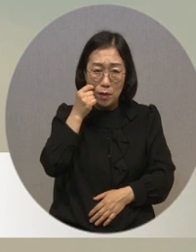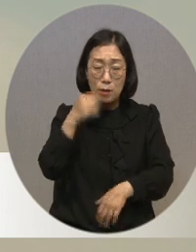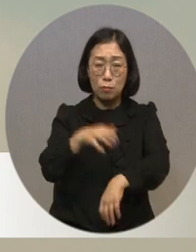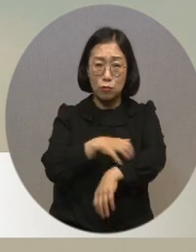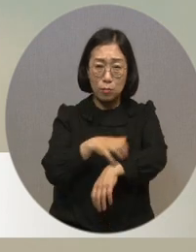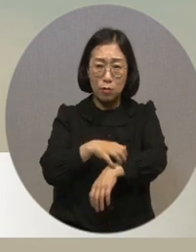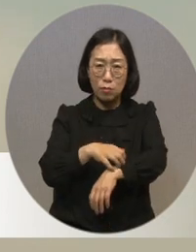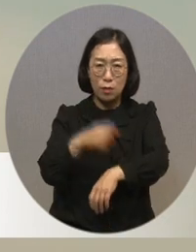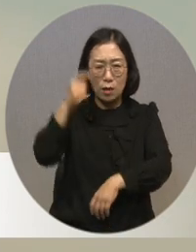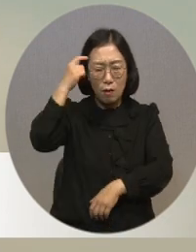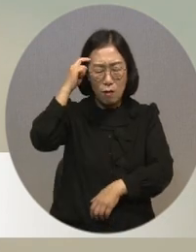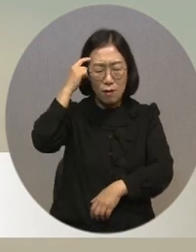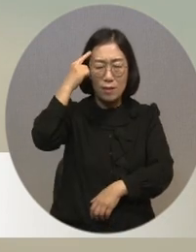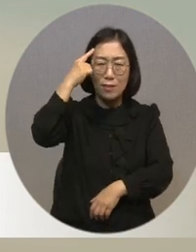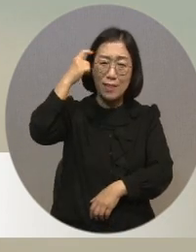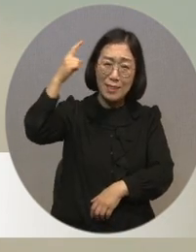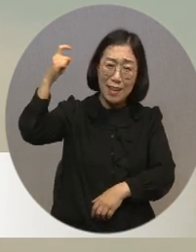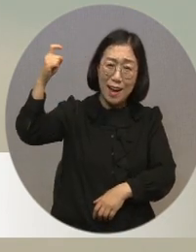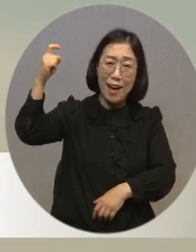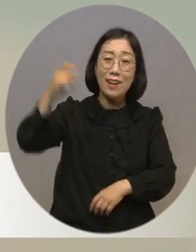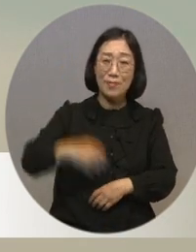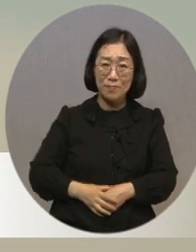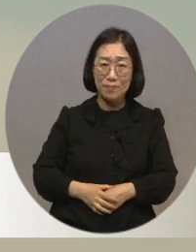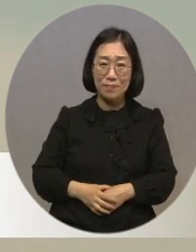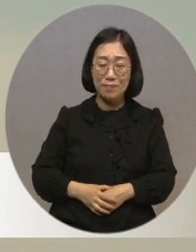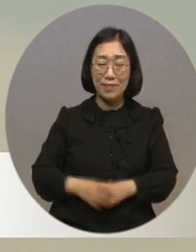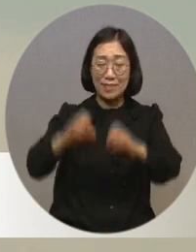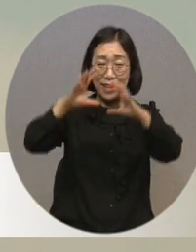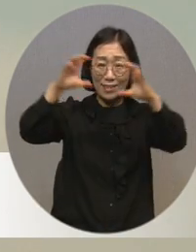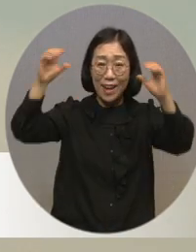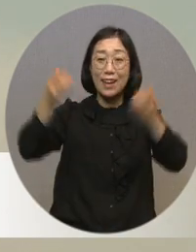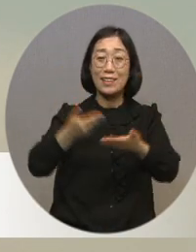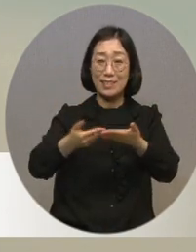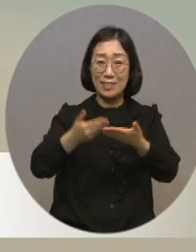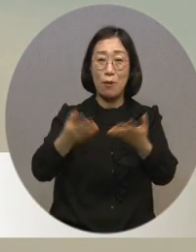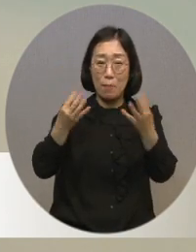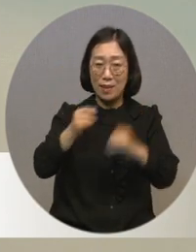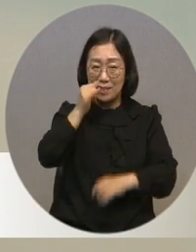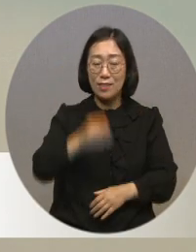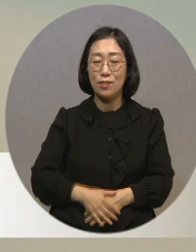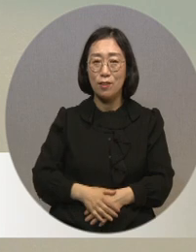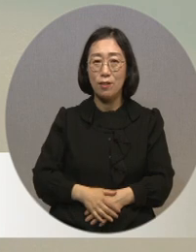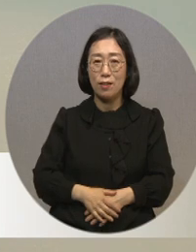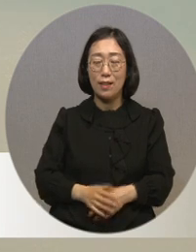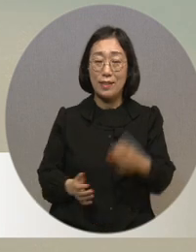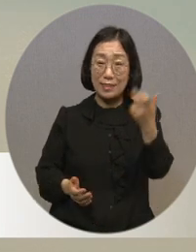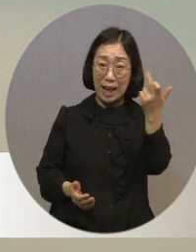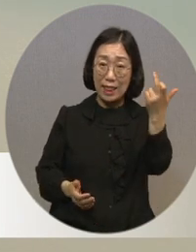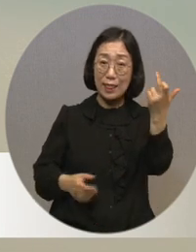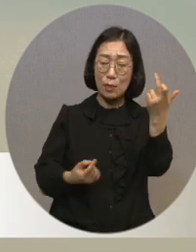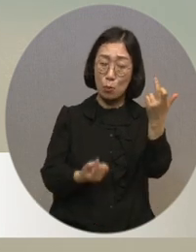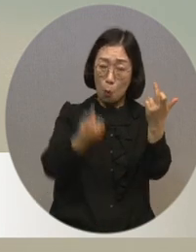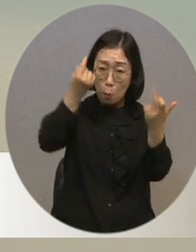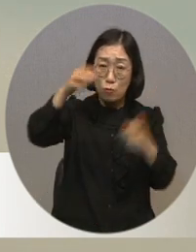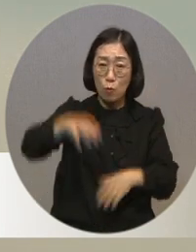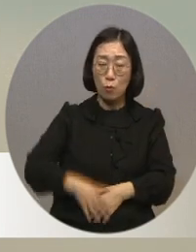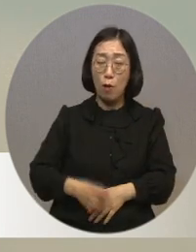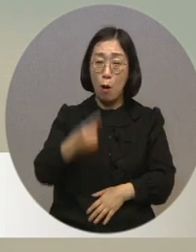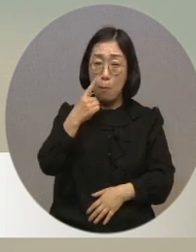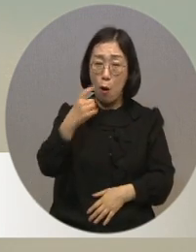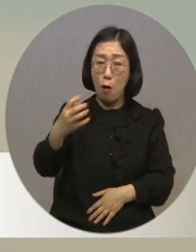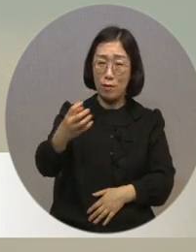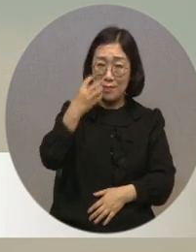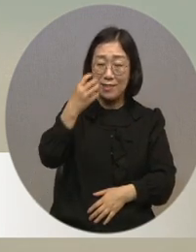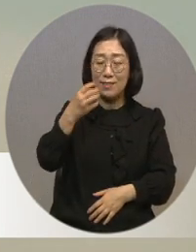그런 곳을 보면서 그리는, 상상을 해서 그리는 그런 것도 많은 것 같네요. 높은 산이나 이렇게 멋있는